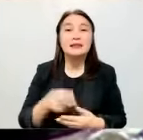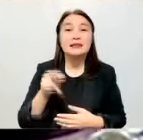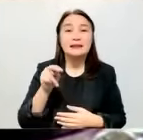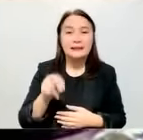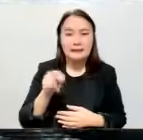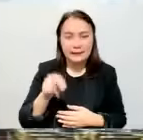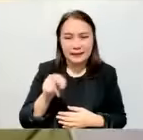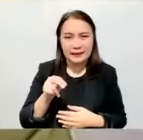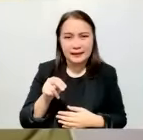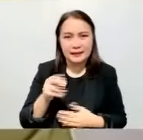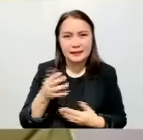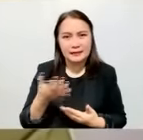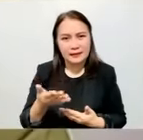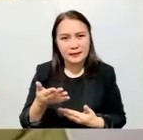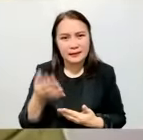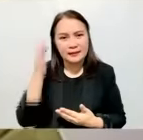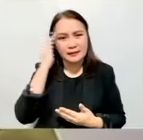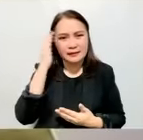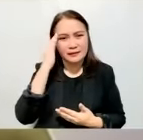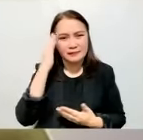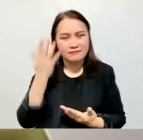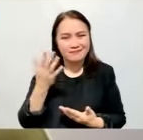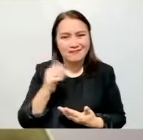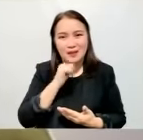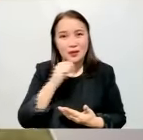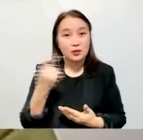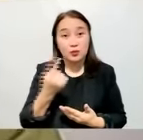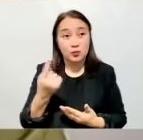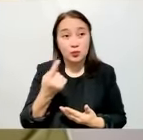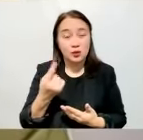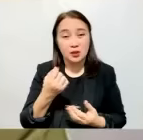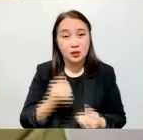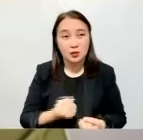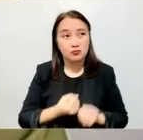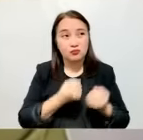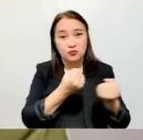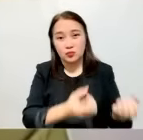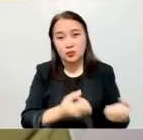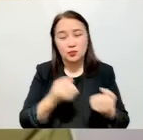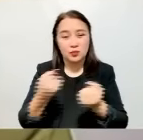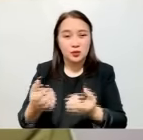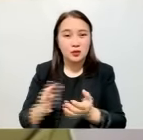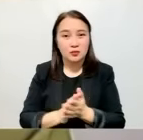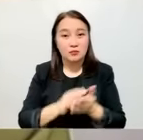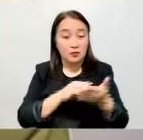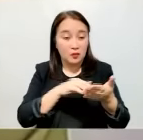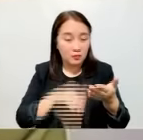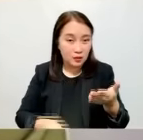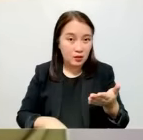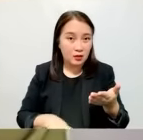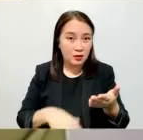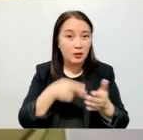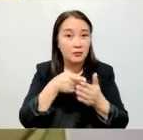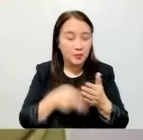ikonsidera na hindi lang naman doon sa supply yung factor, minsan pagbababa ng presyo, no? may mga